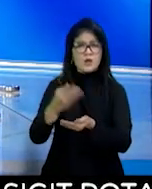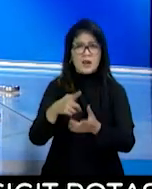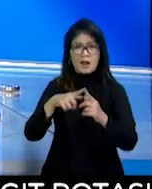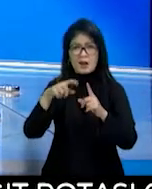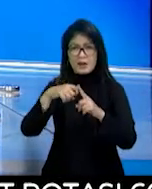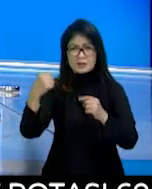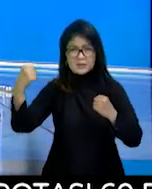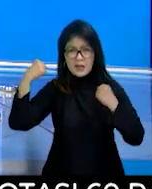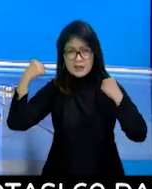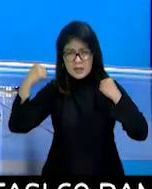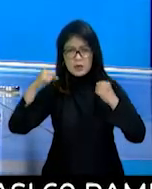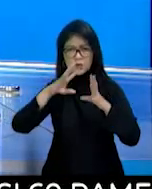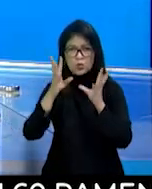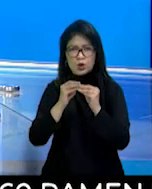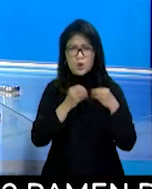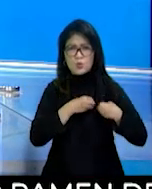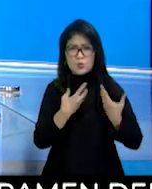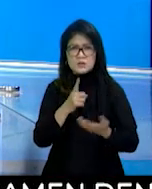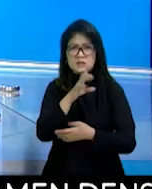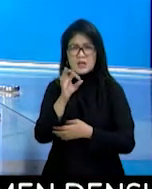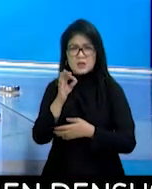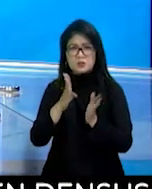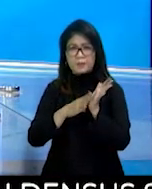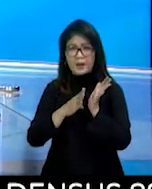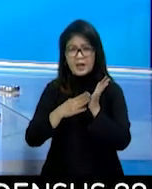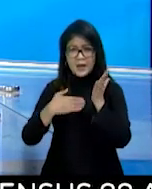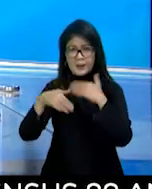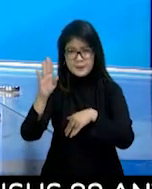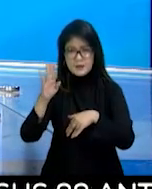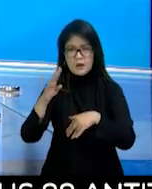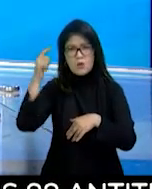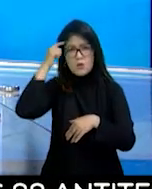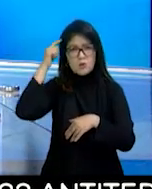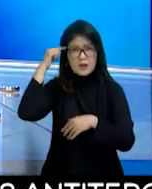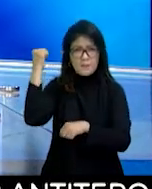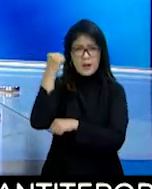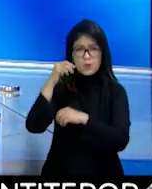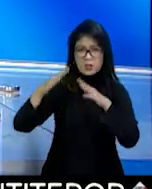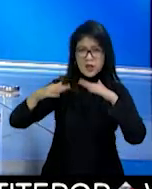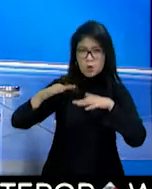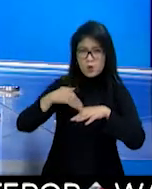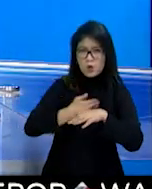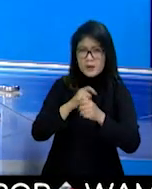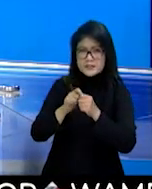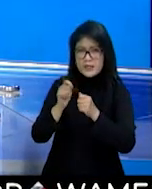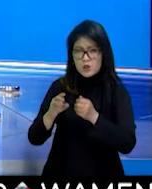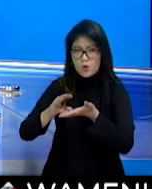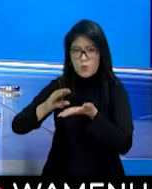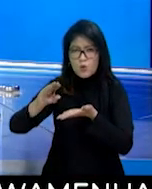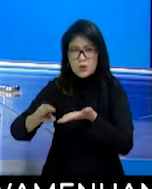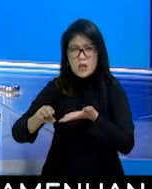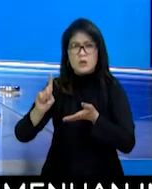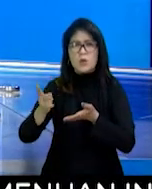kerugian mencapai ratusan miliar rupiah. Modus pelaku menawarkan korban untuk menyetorkan modal pada tender pengadaan alat kesehatan